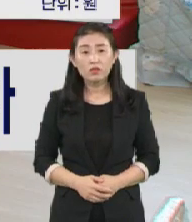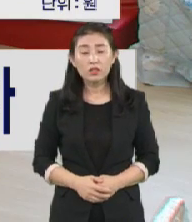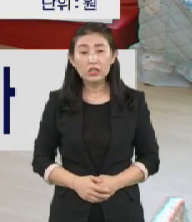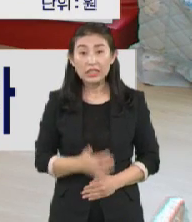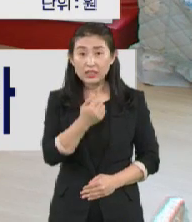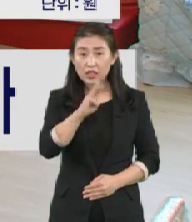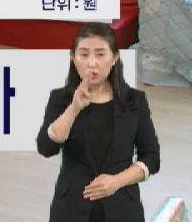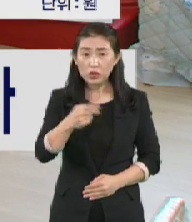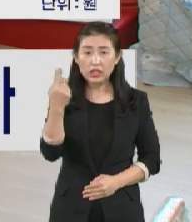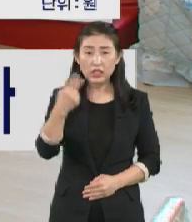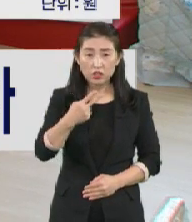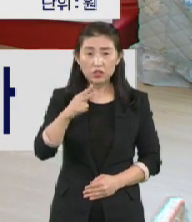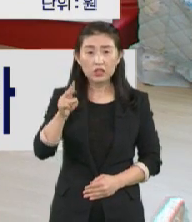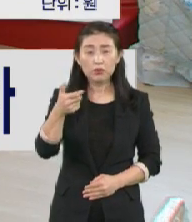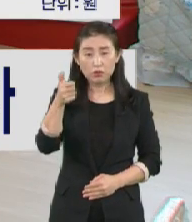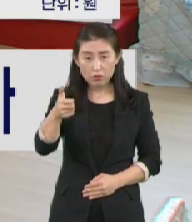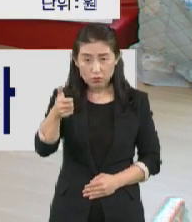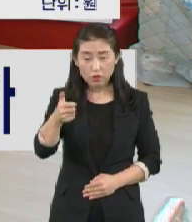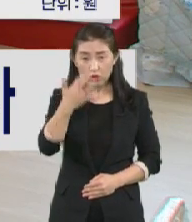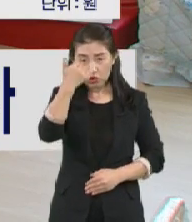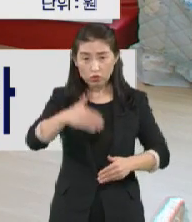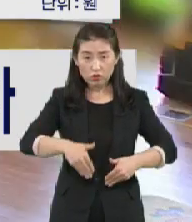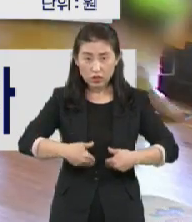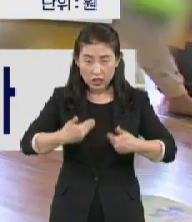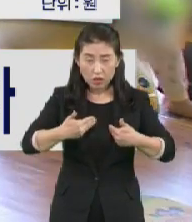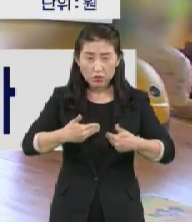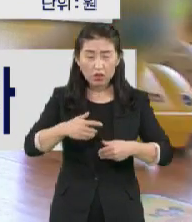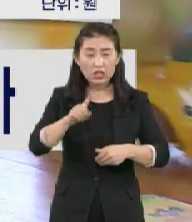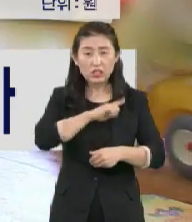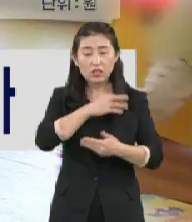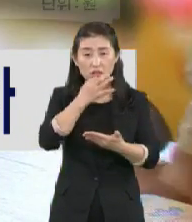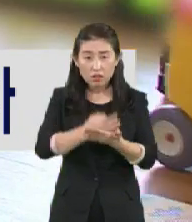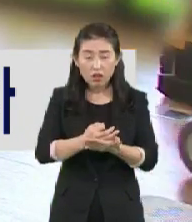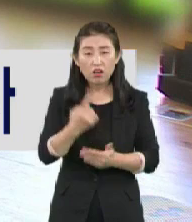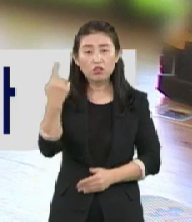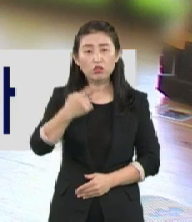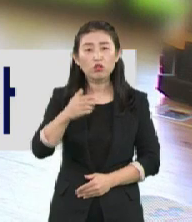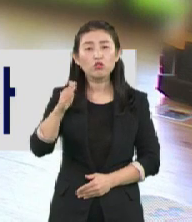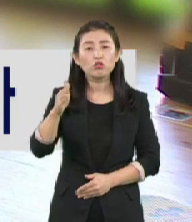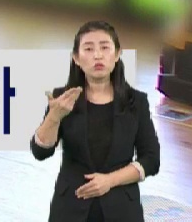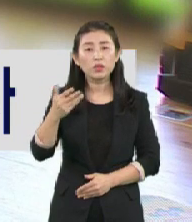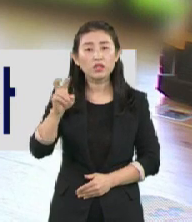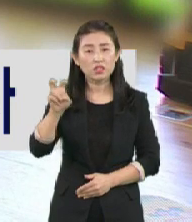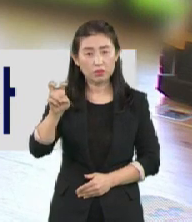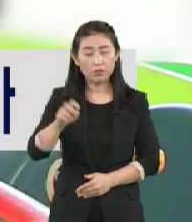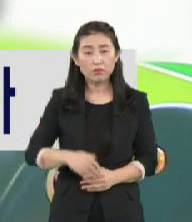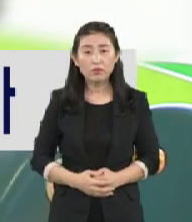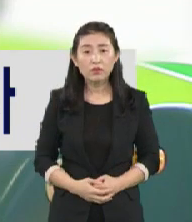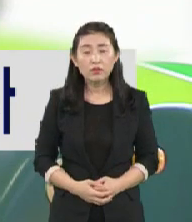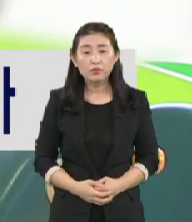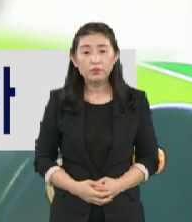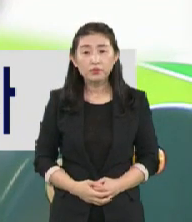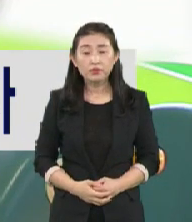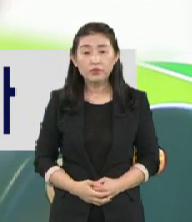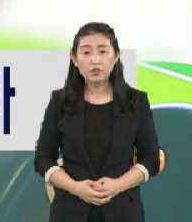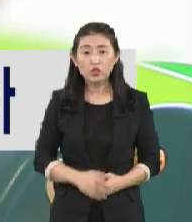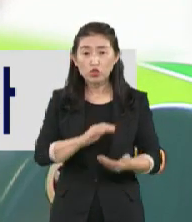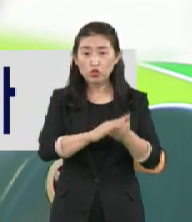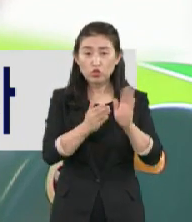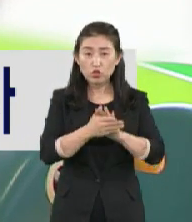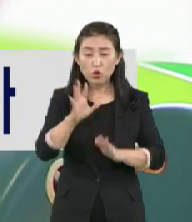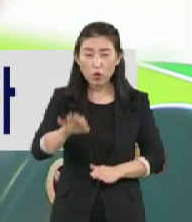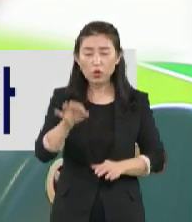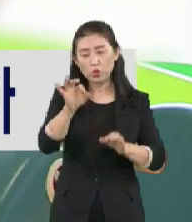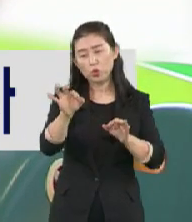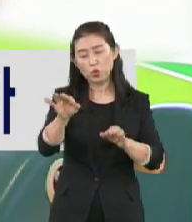최종 2,250원 충남은 전국 최하위로 1,920원 이었읍니다 안 위원은 유치원